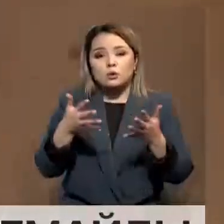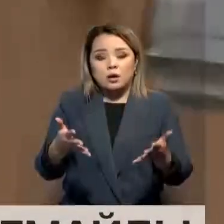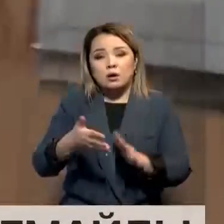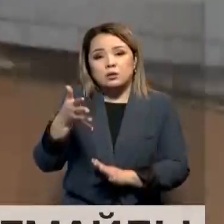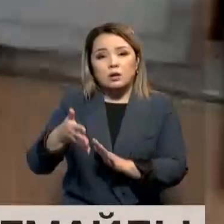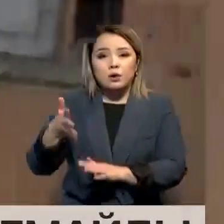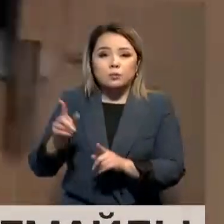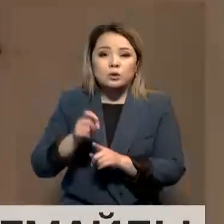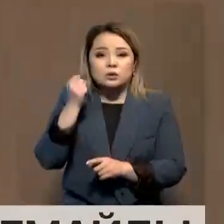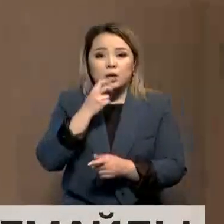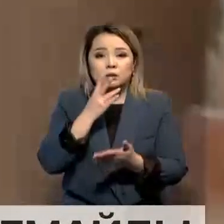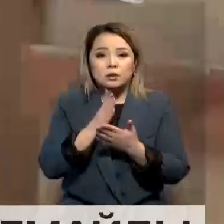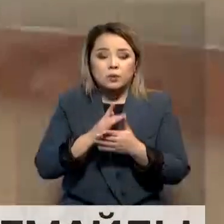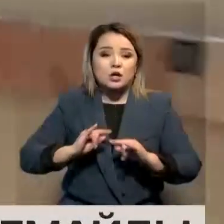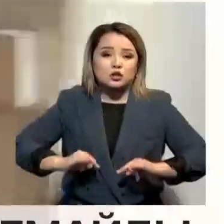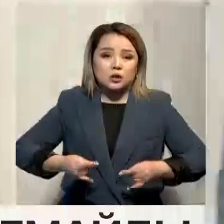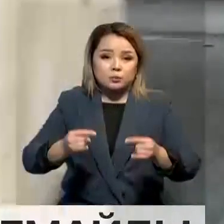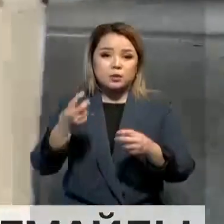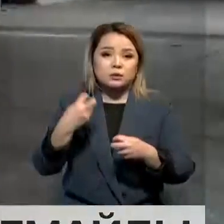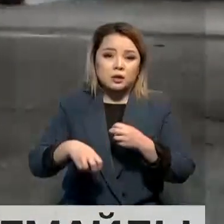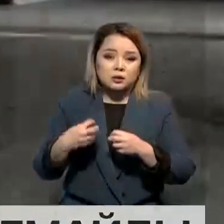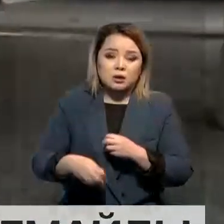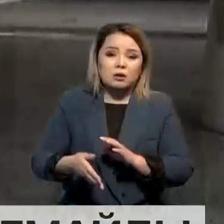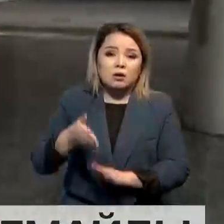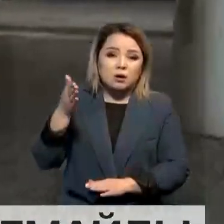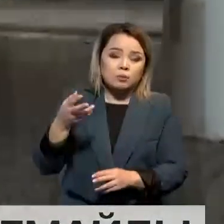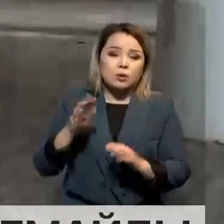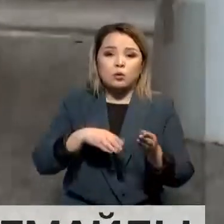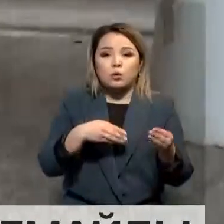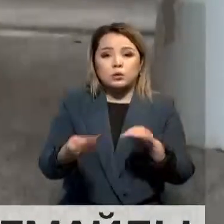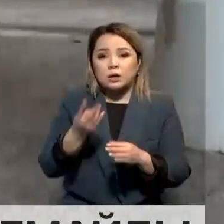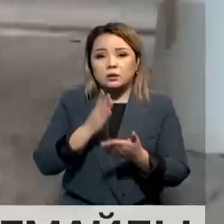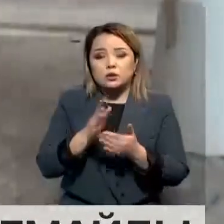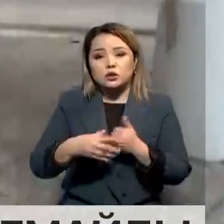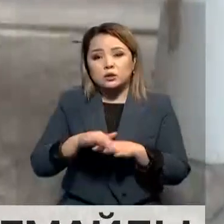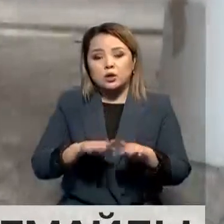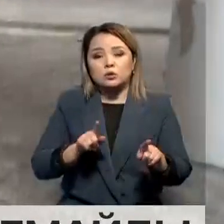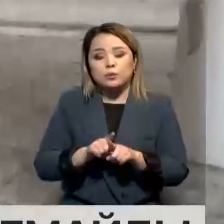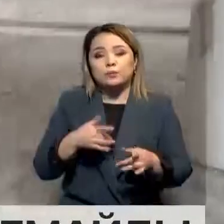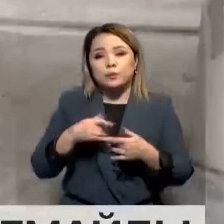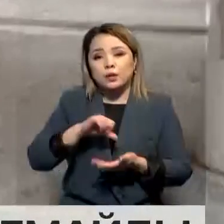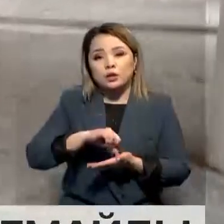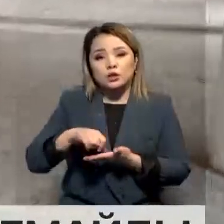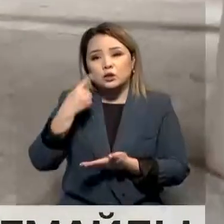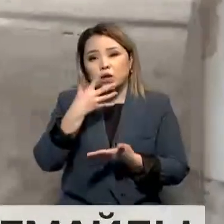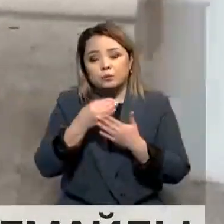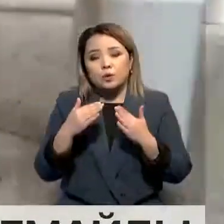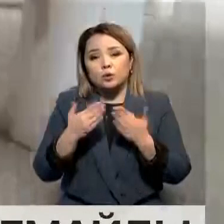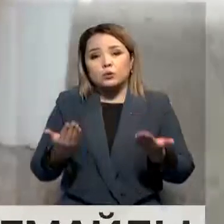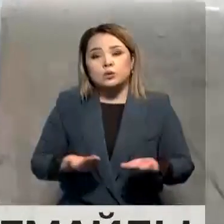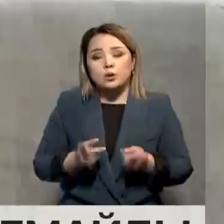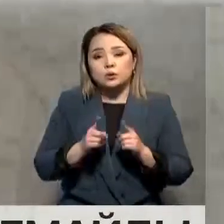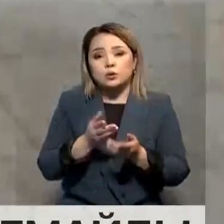азып тозған. Мына кірпіштері түсіп, қабырғалары құлап жатыр. Жергілікті өнерпаздар жеке мәдениет үйі